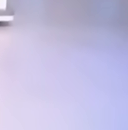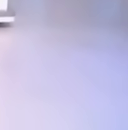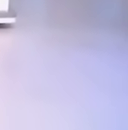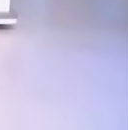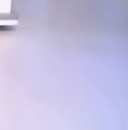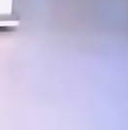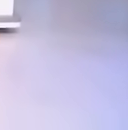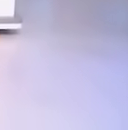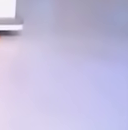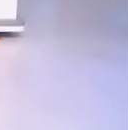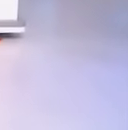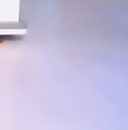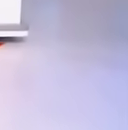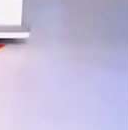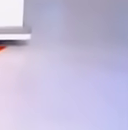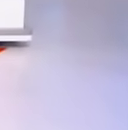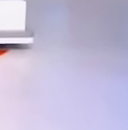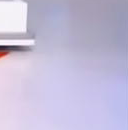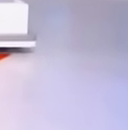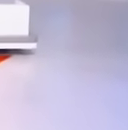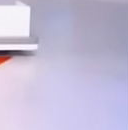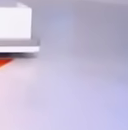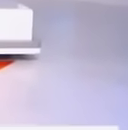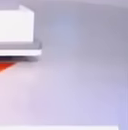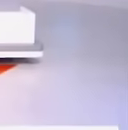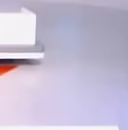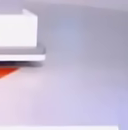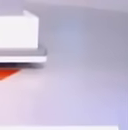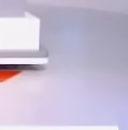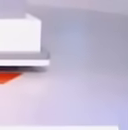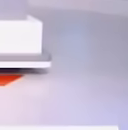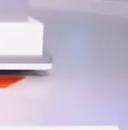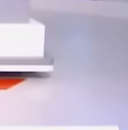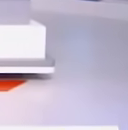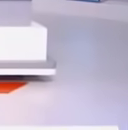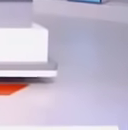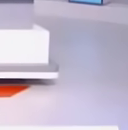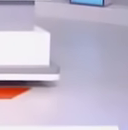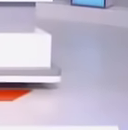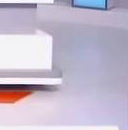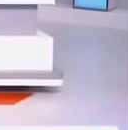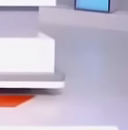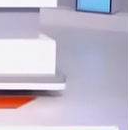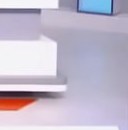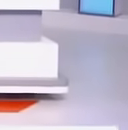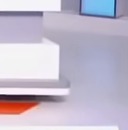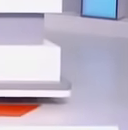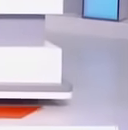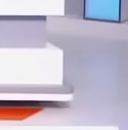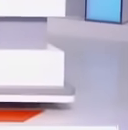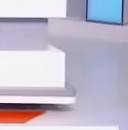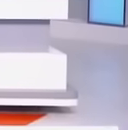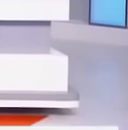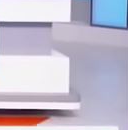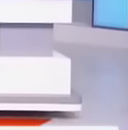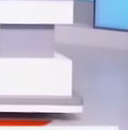Започва централната емисия по света и у нас на 6 септември. Аз съм Аделина Радева. Честит празник! Със съединението на княжество България и